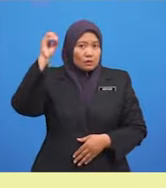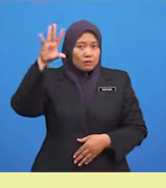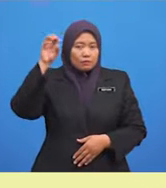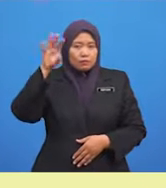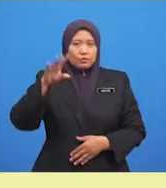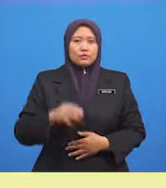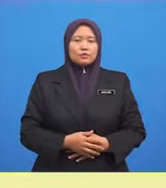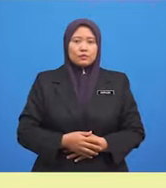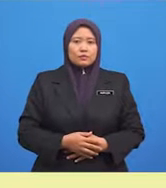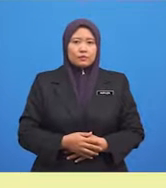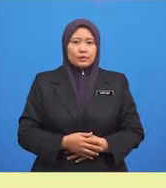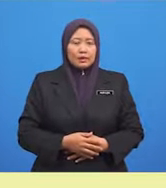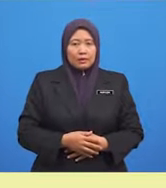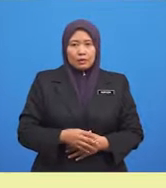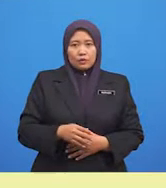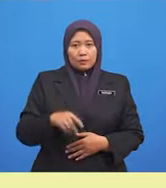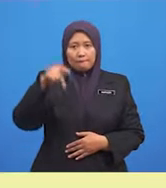isyarat. Maka,